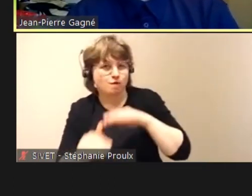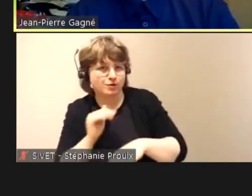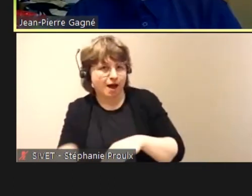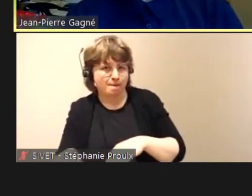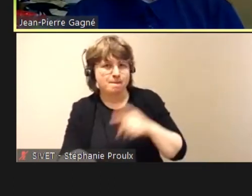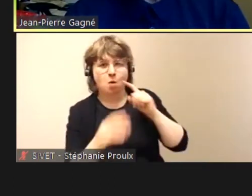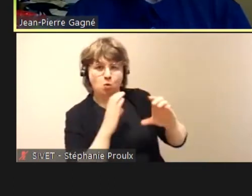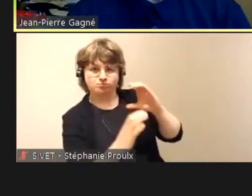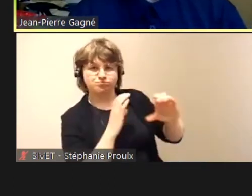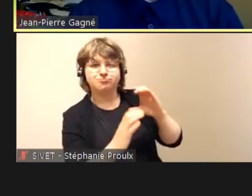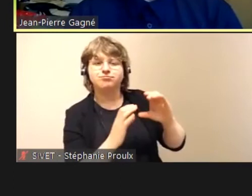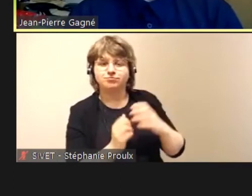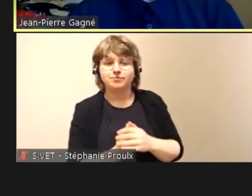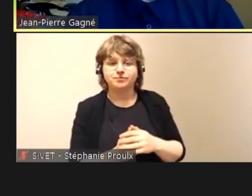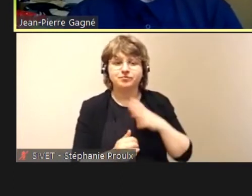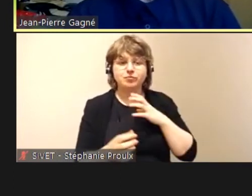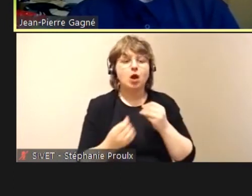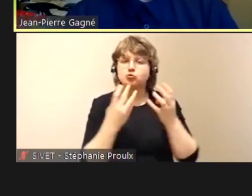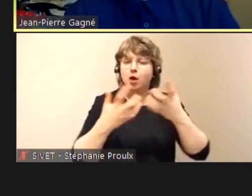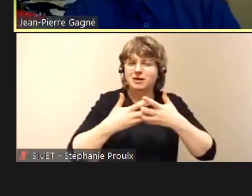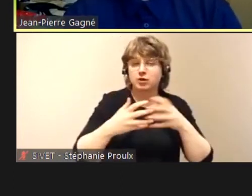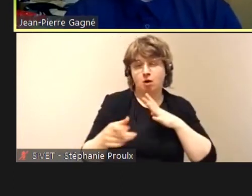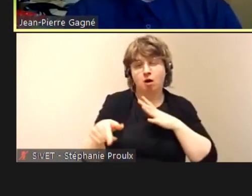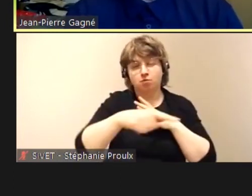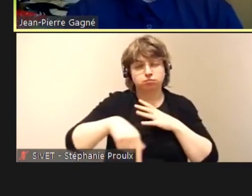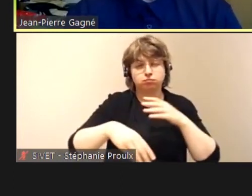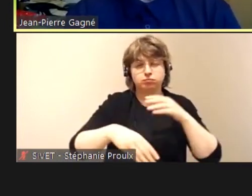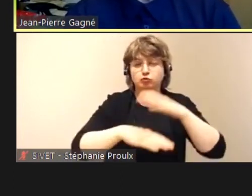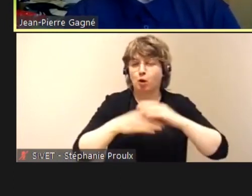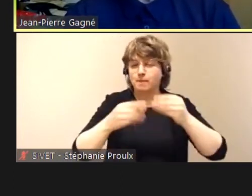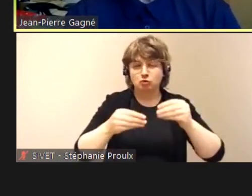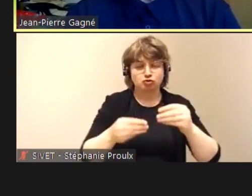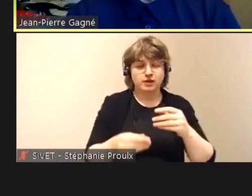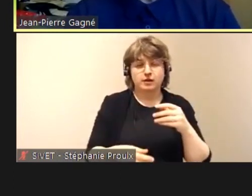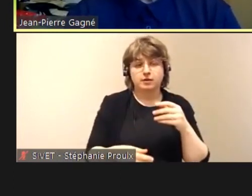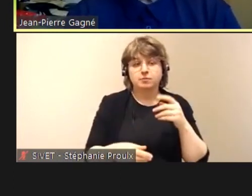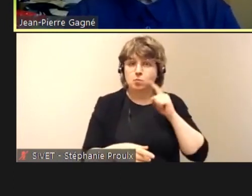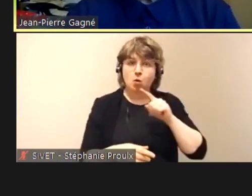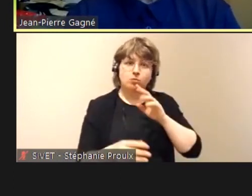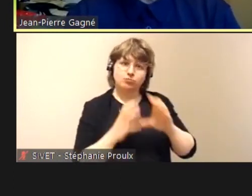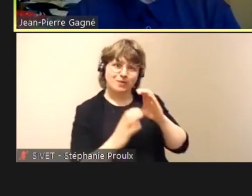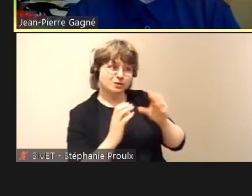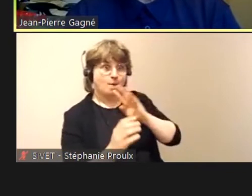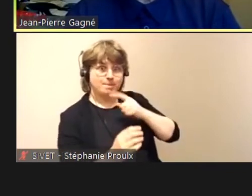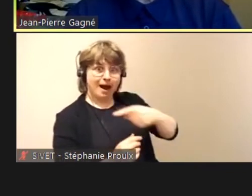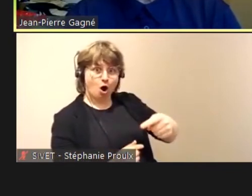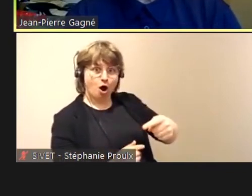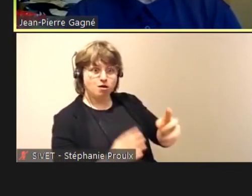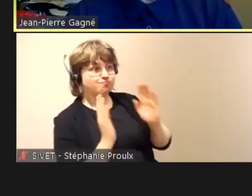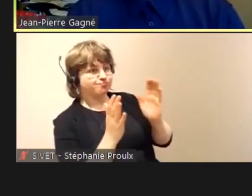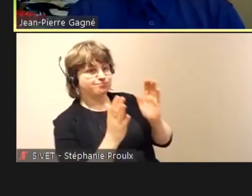oreilles. Alors, il y a aussi différents types d'amplification, d'aides techniques pour amplifier la parole. Et dernièrement, dans